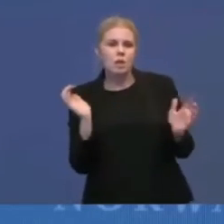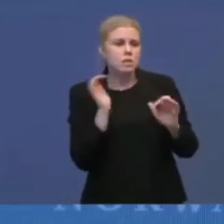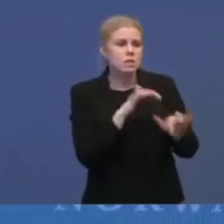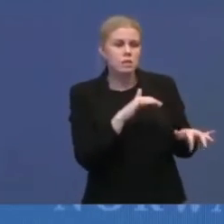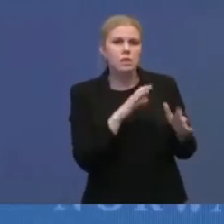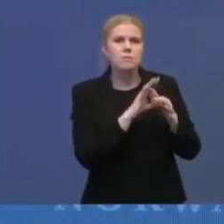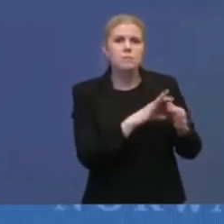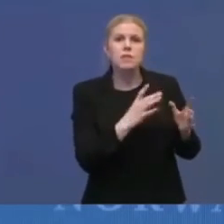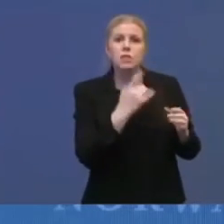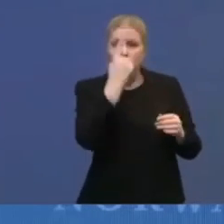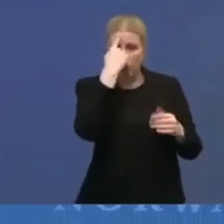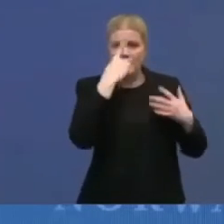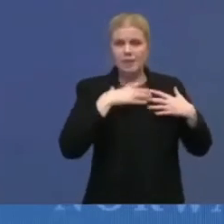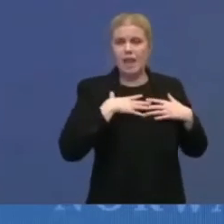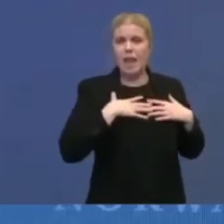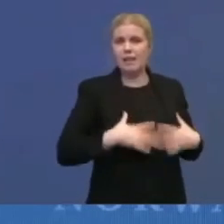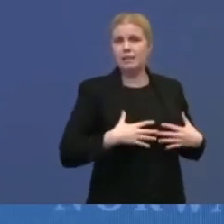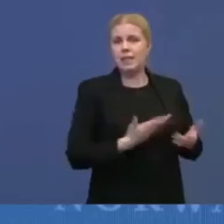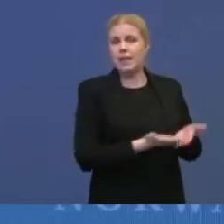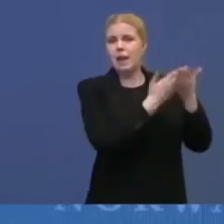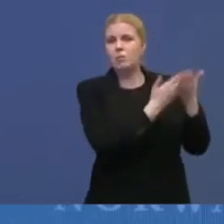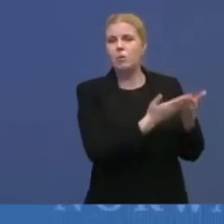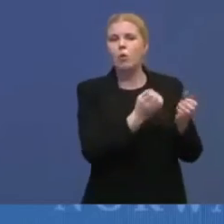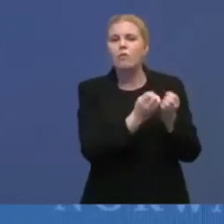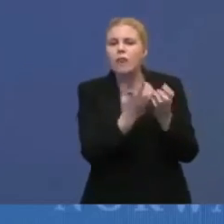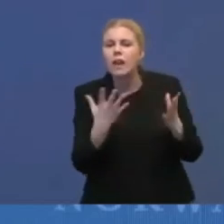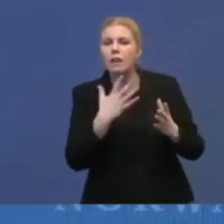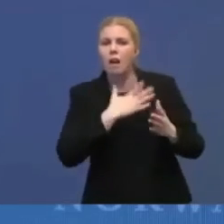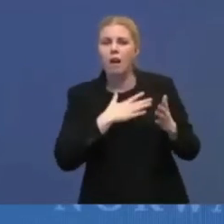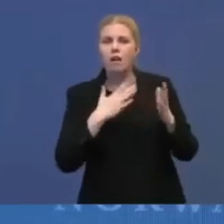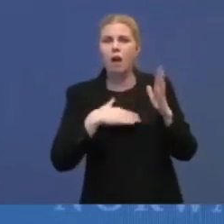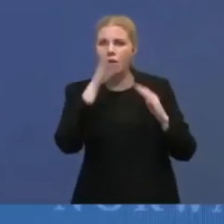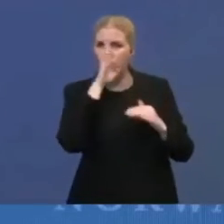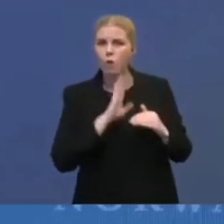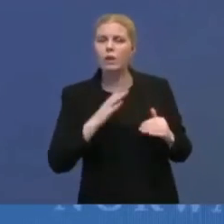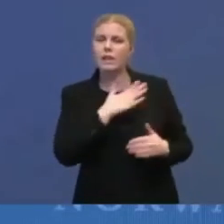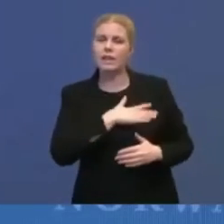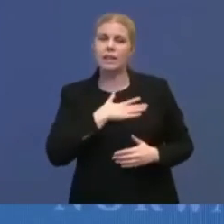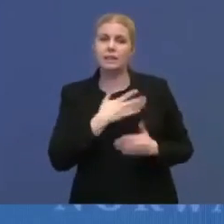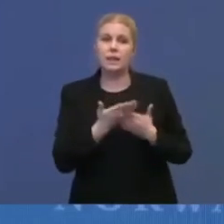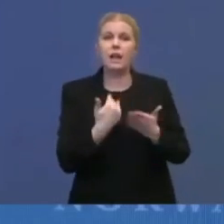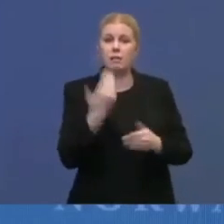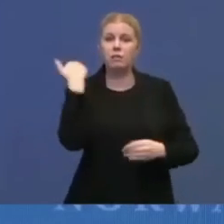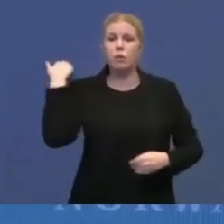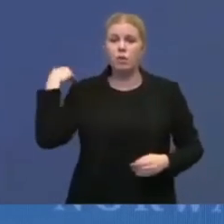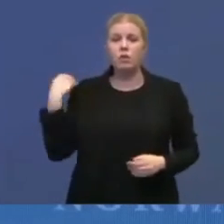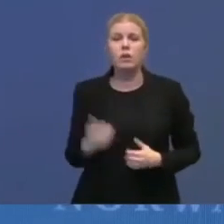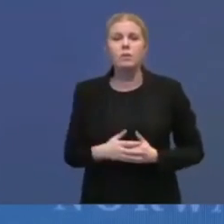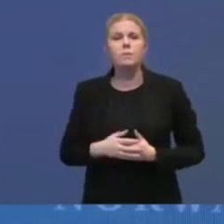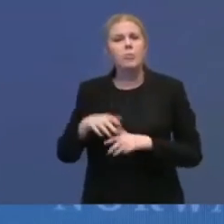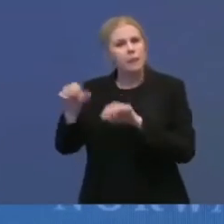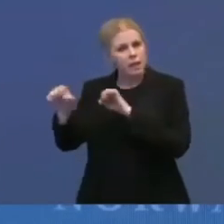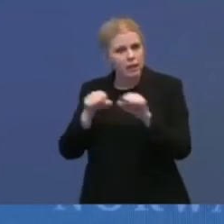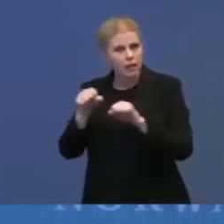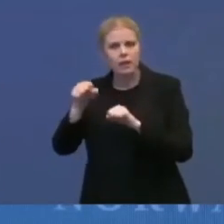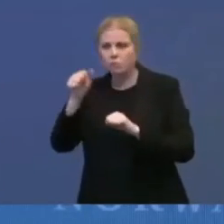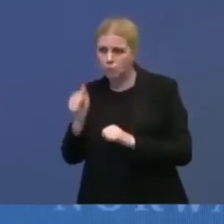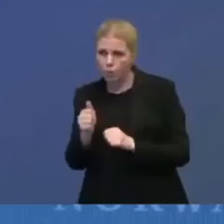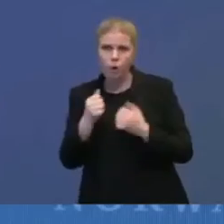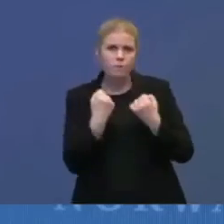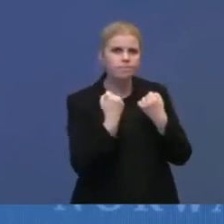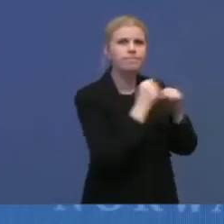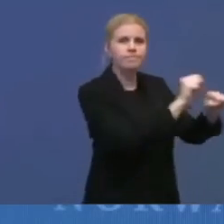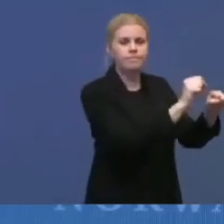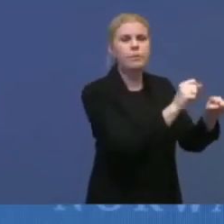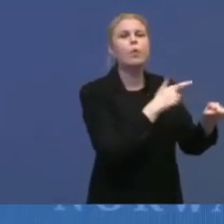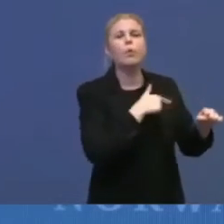aafimaad e maskexed. Daat ka libtu haysaana uaika badanihin intihoorea. Uku madduwa ina yisu taak taarintaas uaana